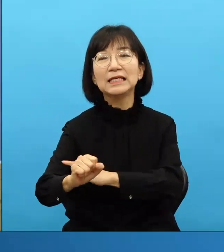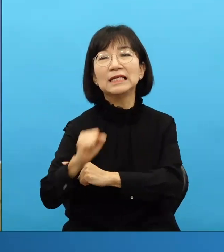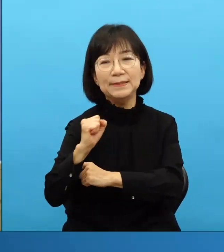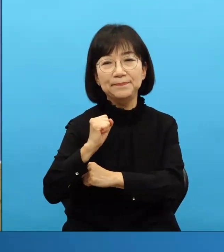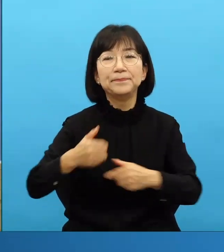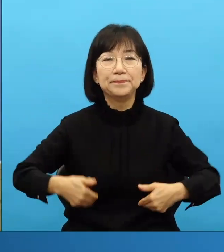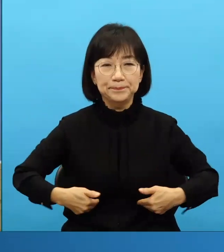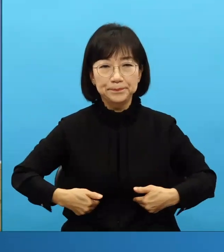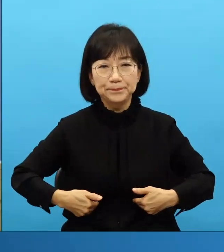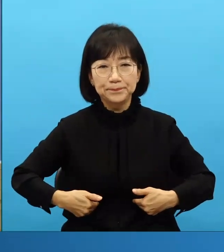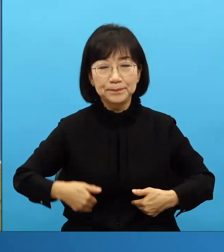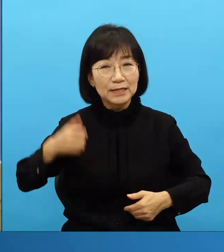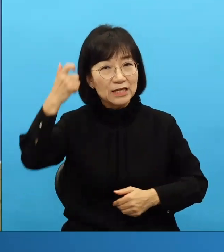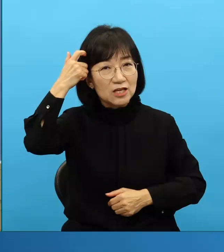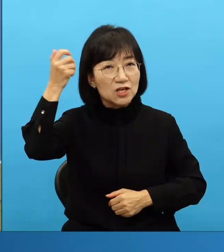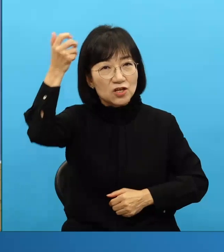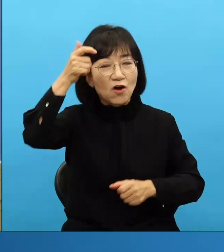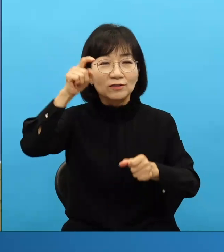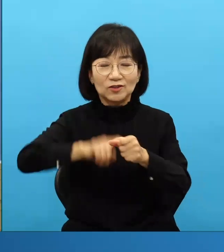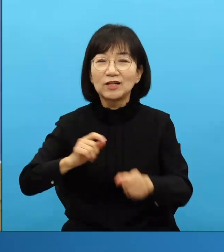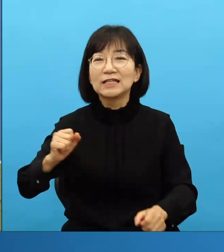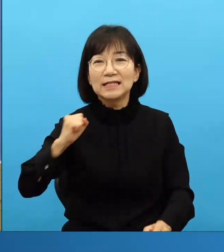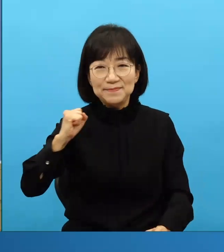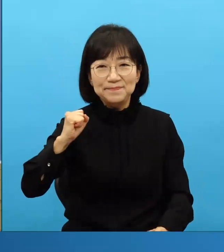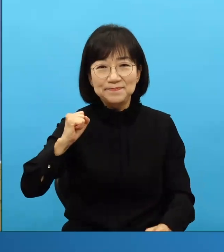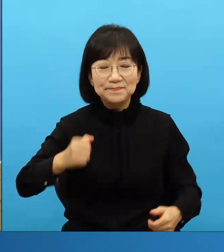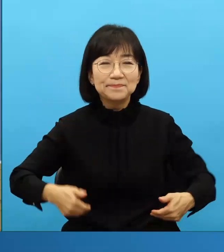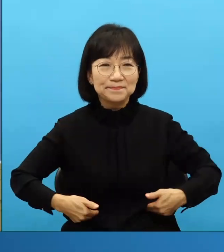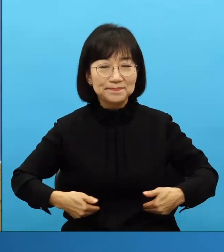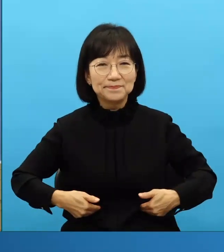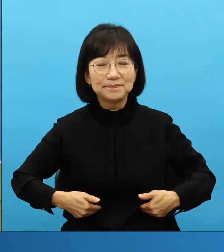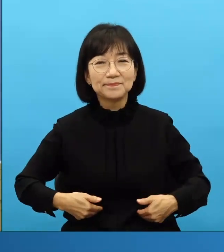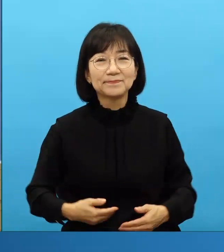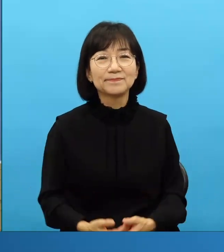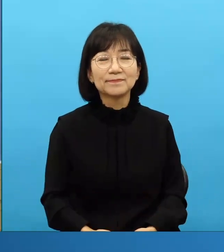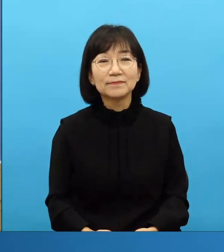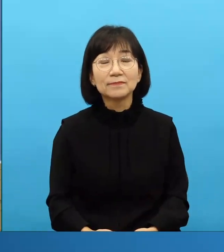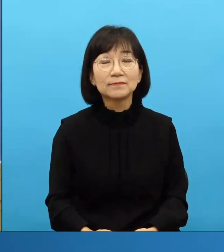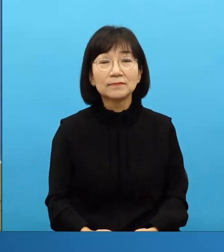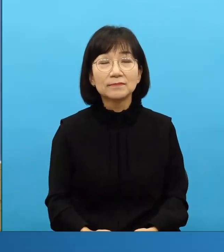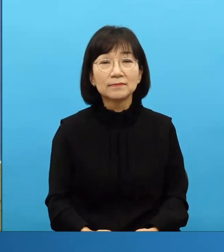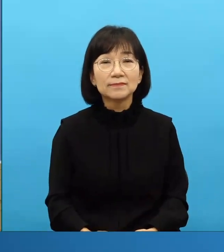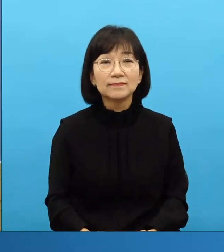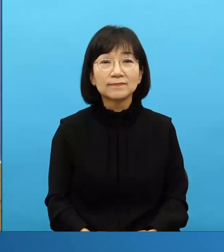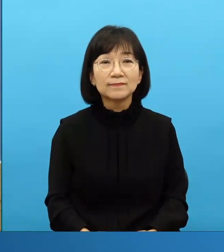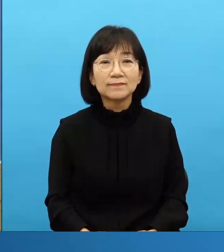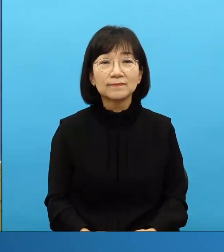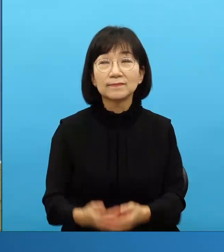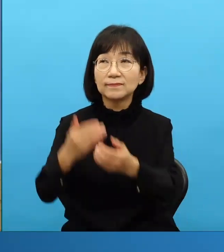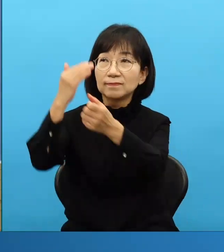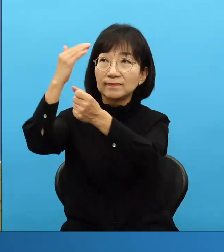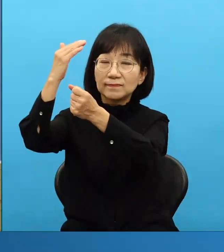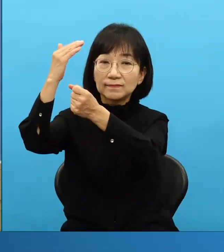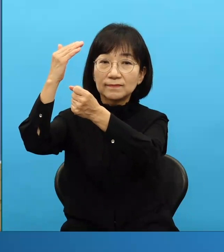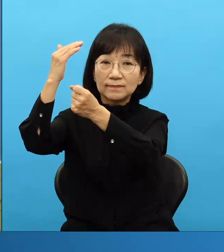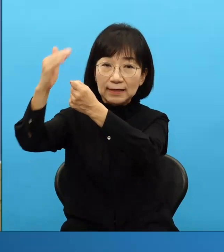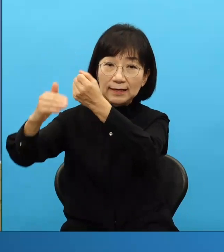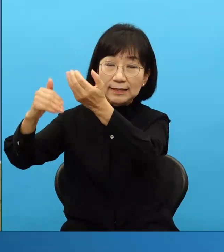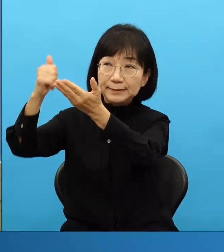이름하여 영적인 힘이라 그래요. And we call that spiritual power. 자, 그래서 하나님은 이 영적인 힘을 가지고